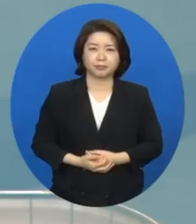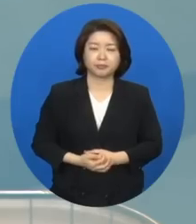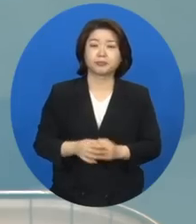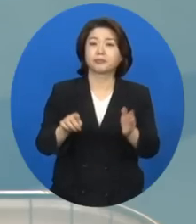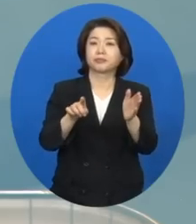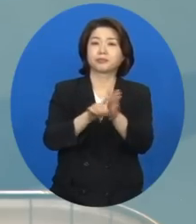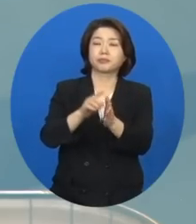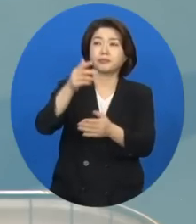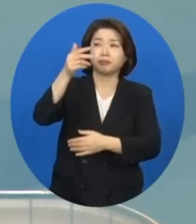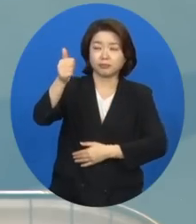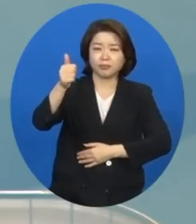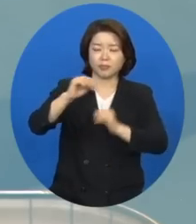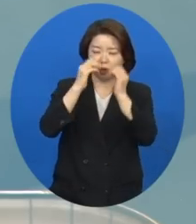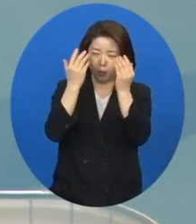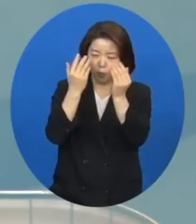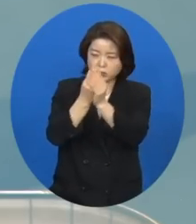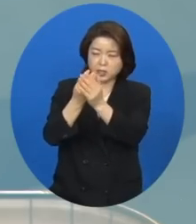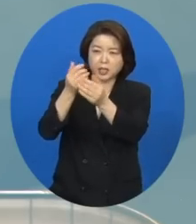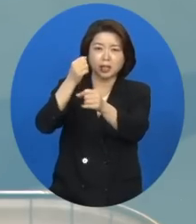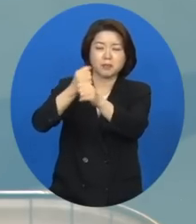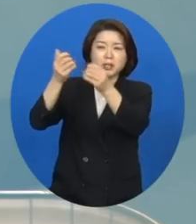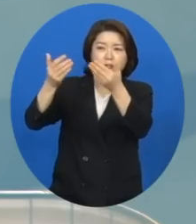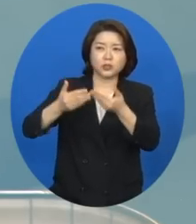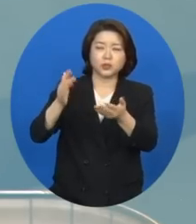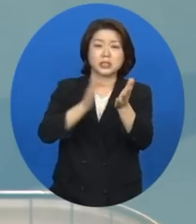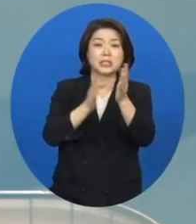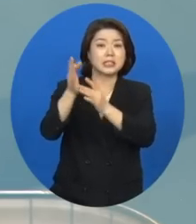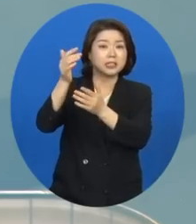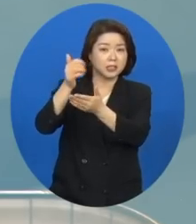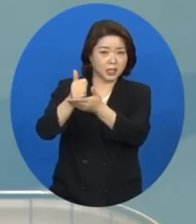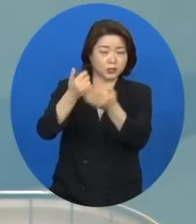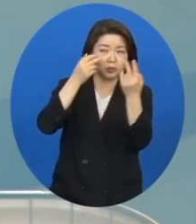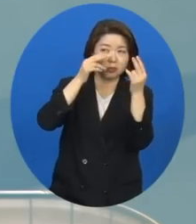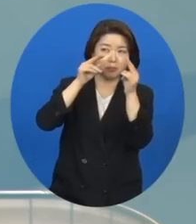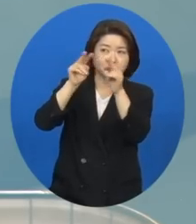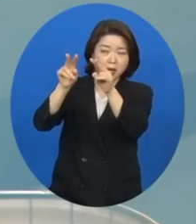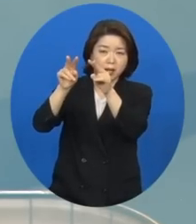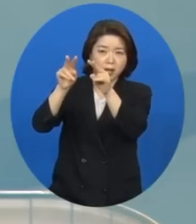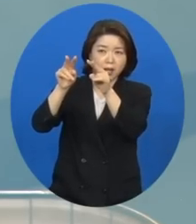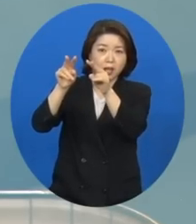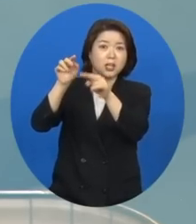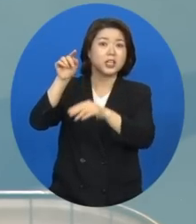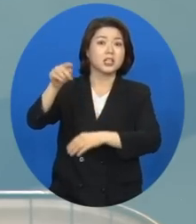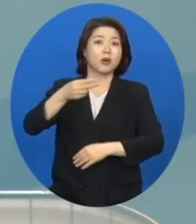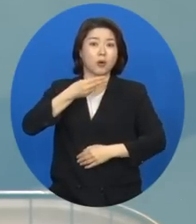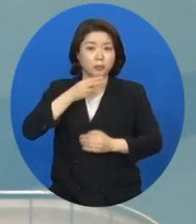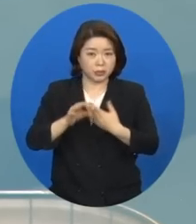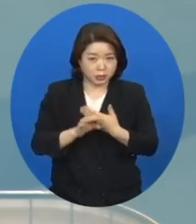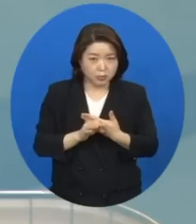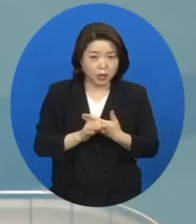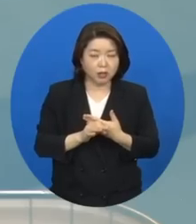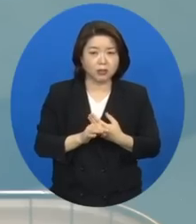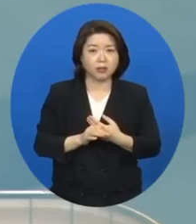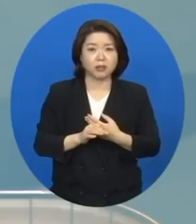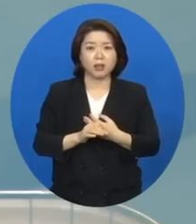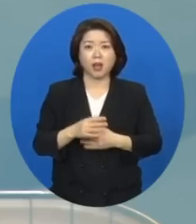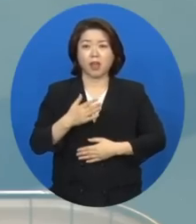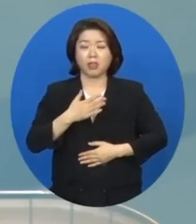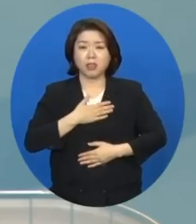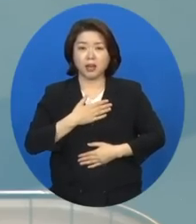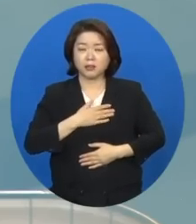믿음의 주여, 온전하게 하신 이인 예수를 바라보지 않으면 곧